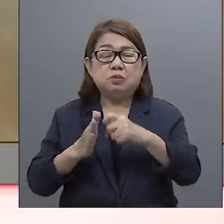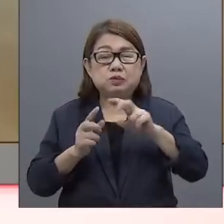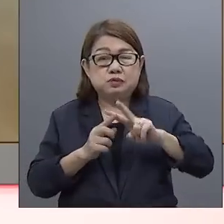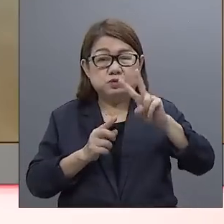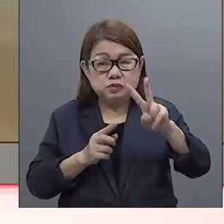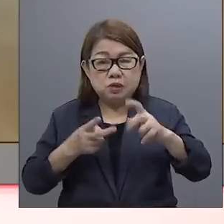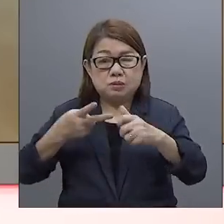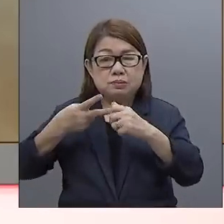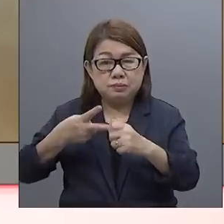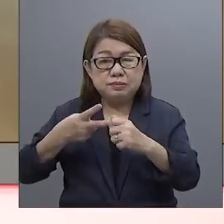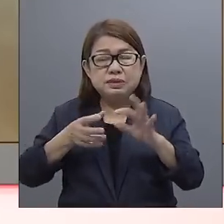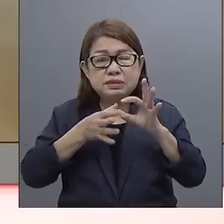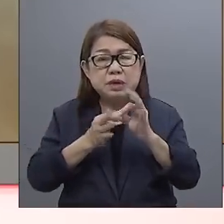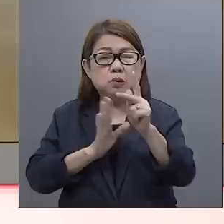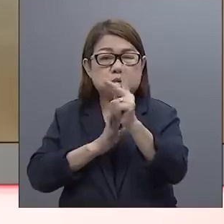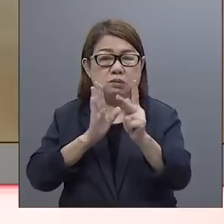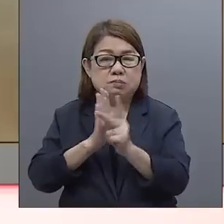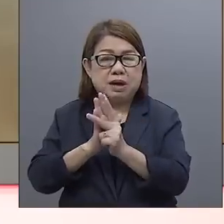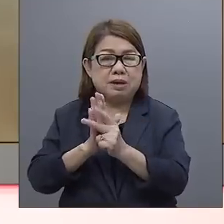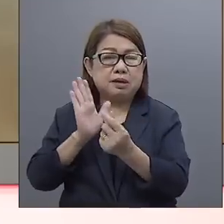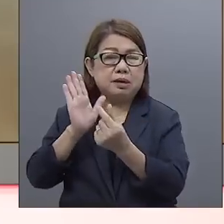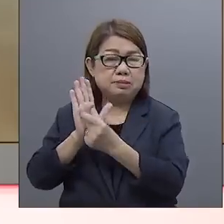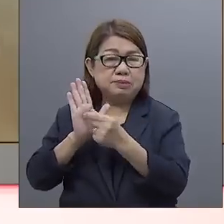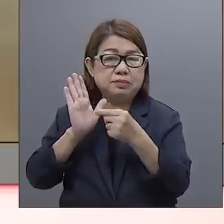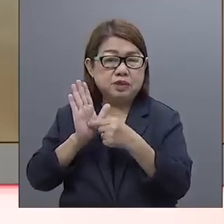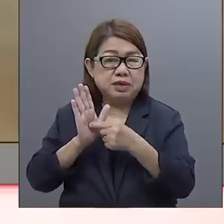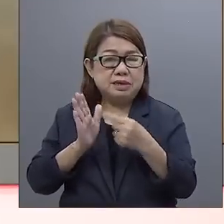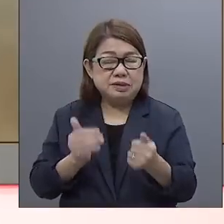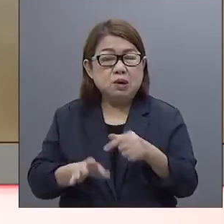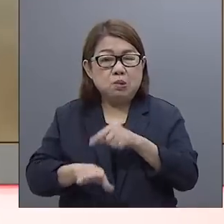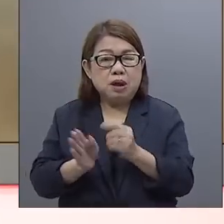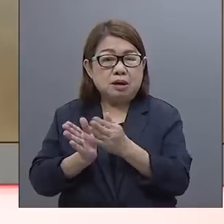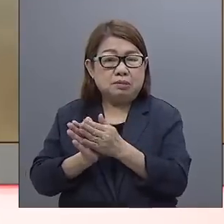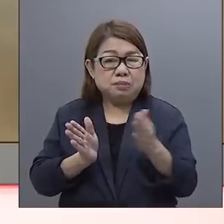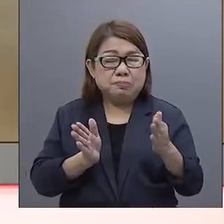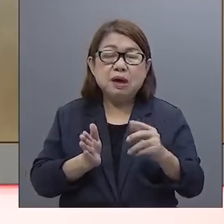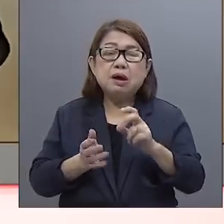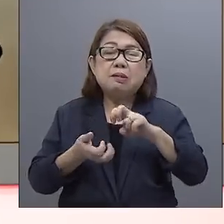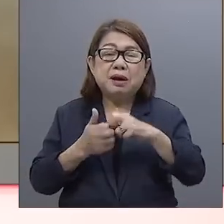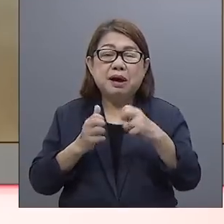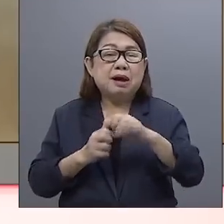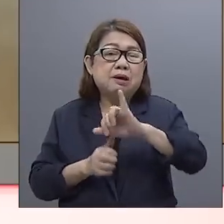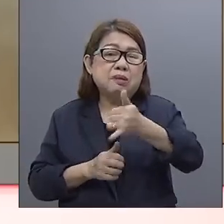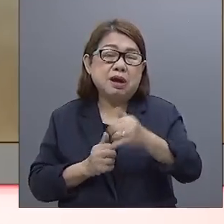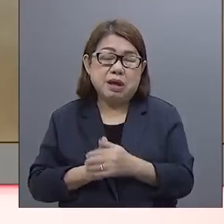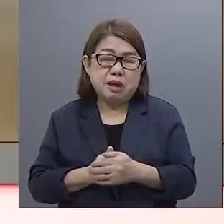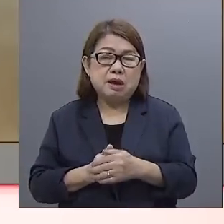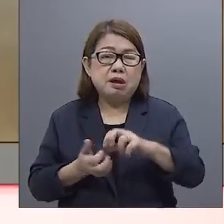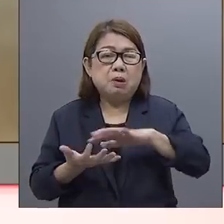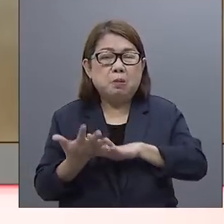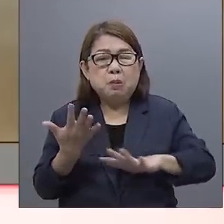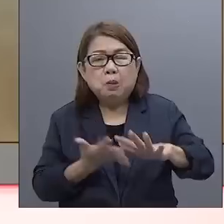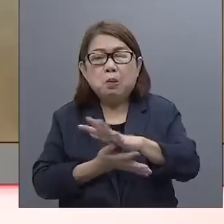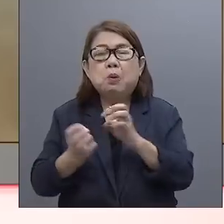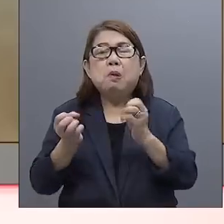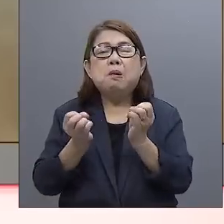จจัยที่เกี่ยวข้องกับข้อกฎหมายและกรอบเวลาที่ทอดยาวจนกลายเป็นเหตุของสถานการณ์วุ่นวายและนำไปสู่